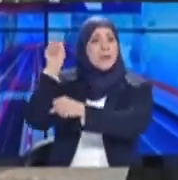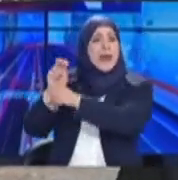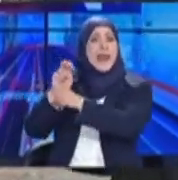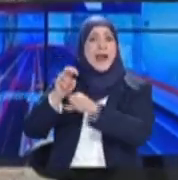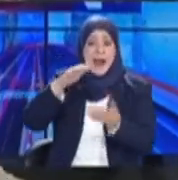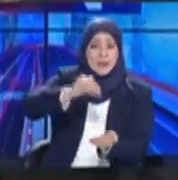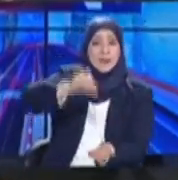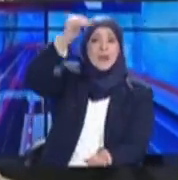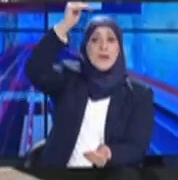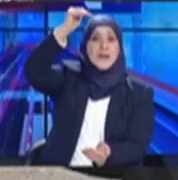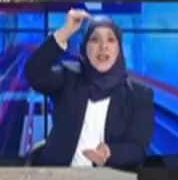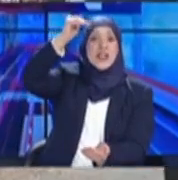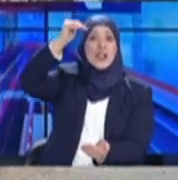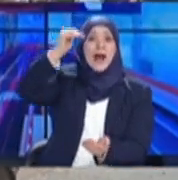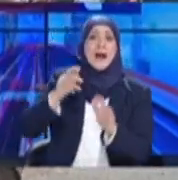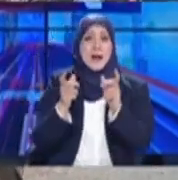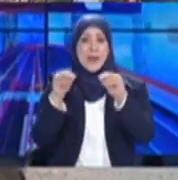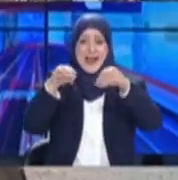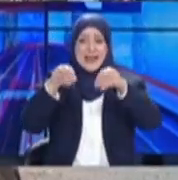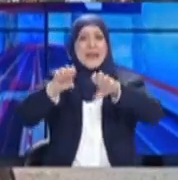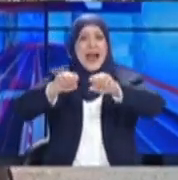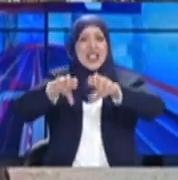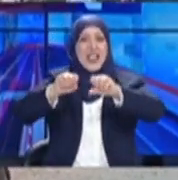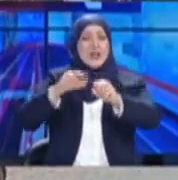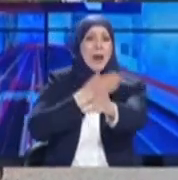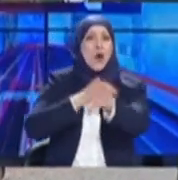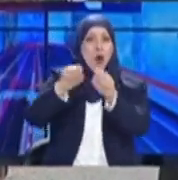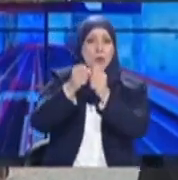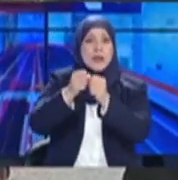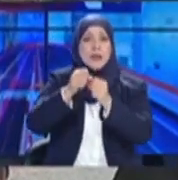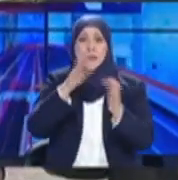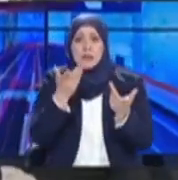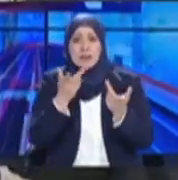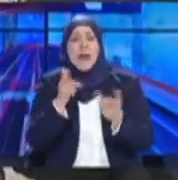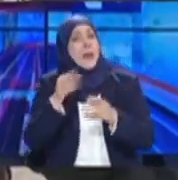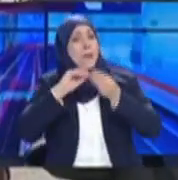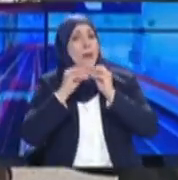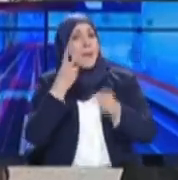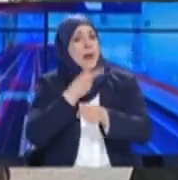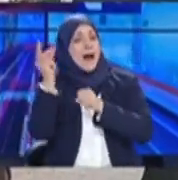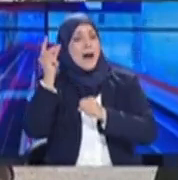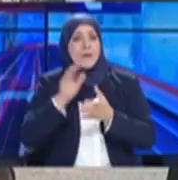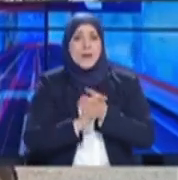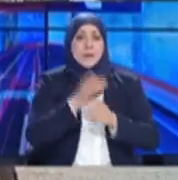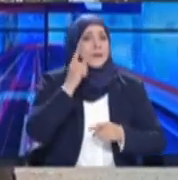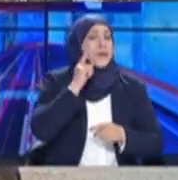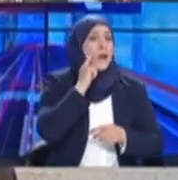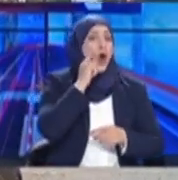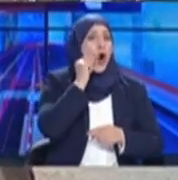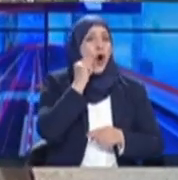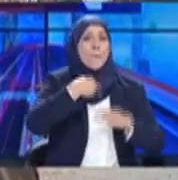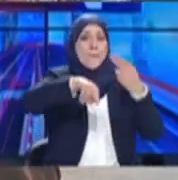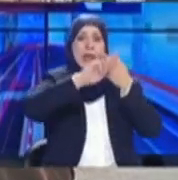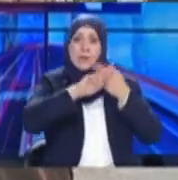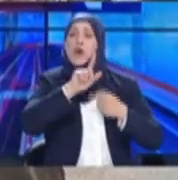بالنسبه هذه الوحدات الامنيه اللي هي منتشره فيها بالنسبه